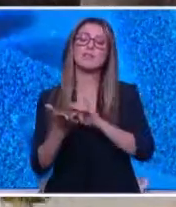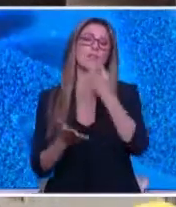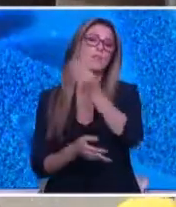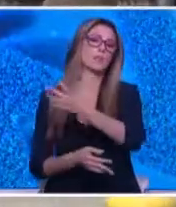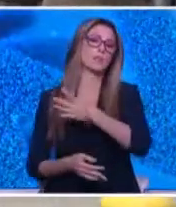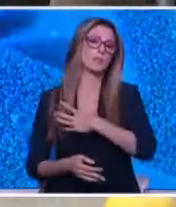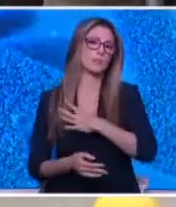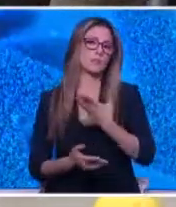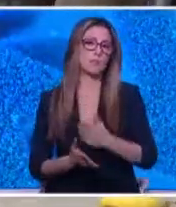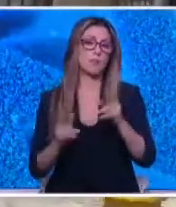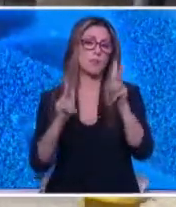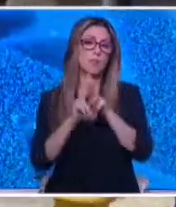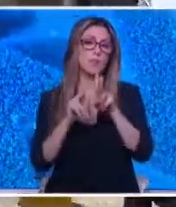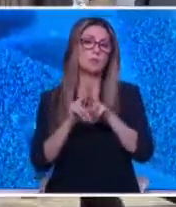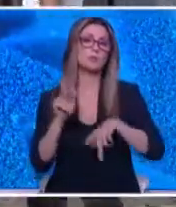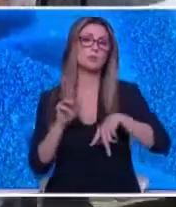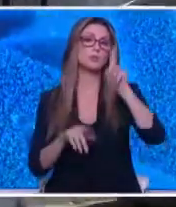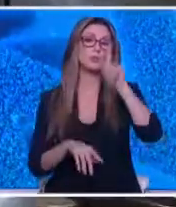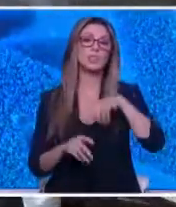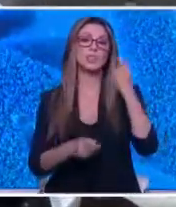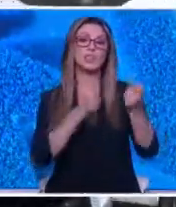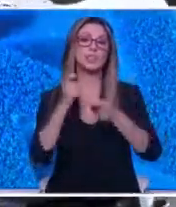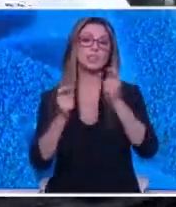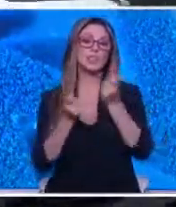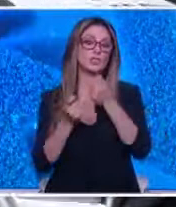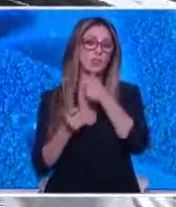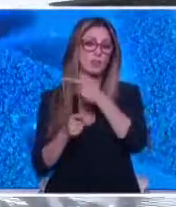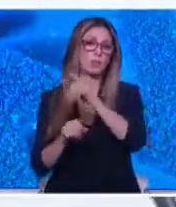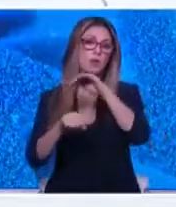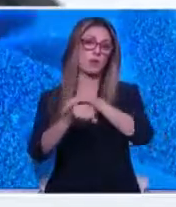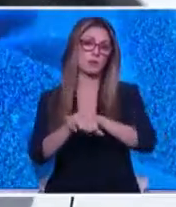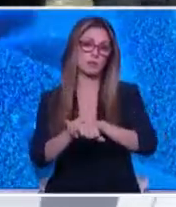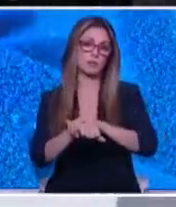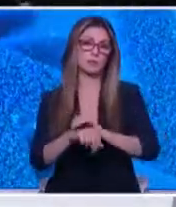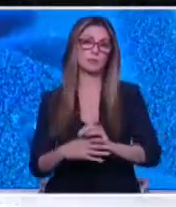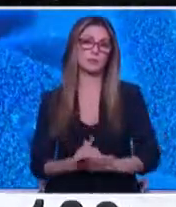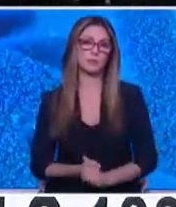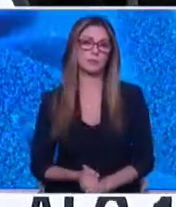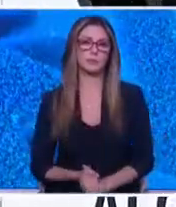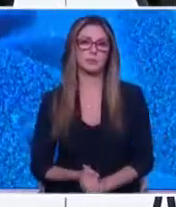istiyorum. Polis gündelik işlerde çalıştığı belirtilen Haydar Çakıcı'yı gözaltına aldı.